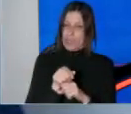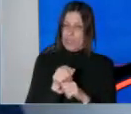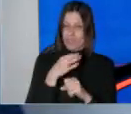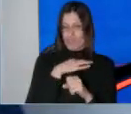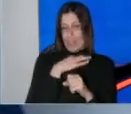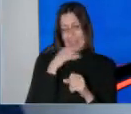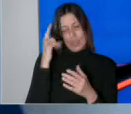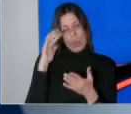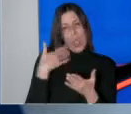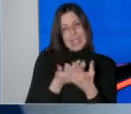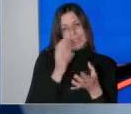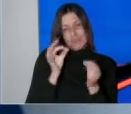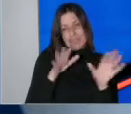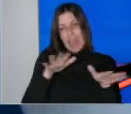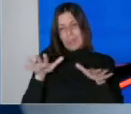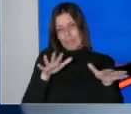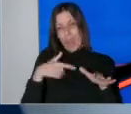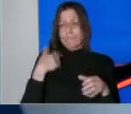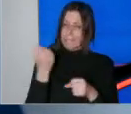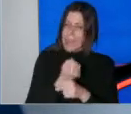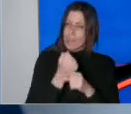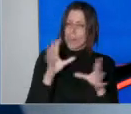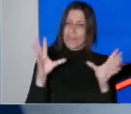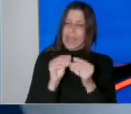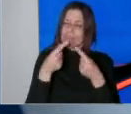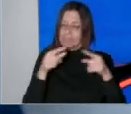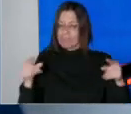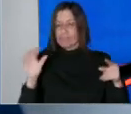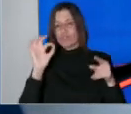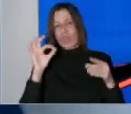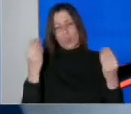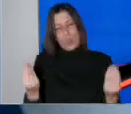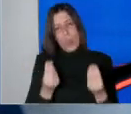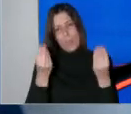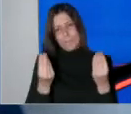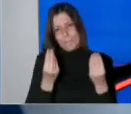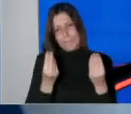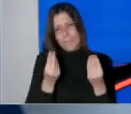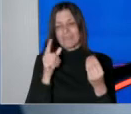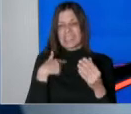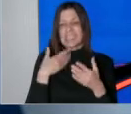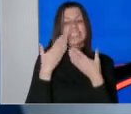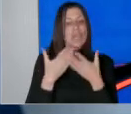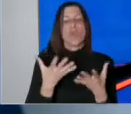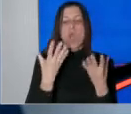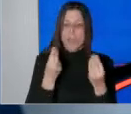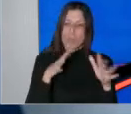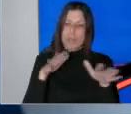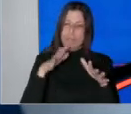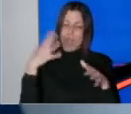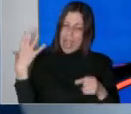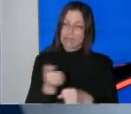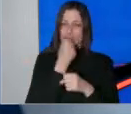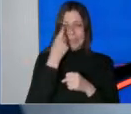שלי כיועץ משפטי לממשלה, אנחנו פעלנו יחד במגוון רחב מאוד של תחומים, בהם סייענו רבות לממשלה להגשים